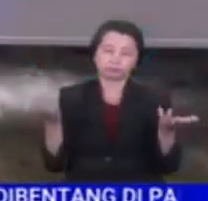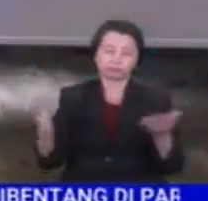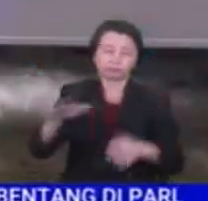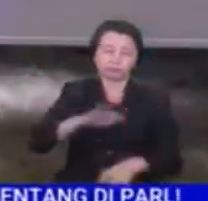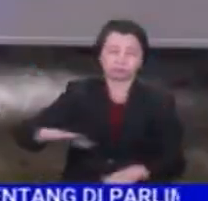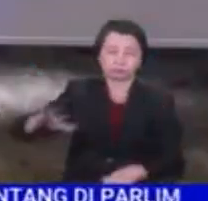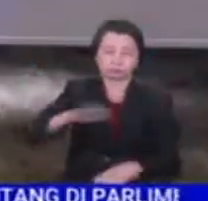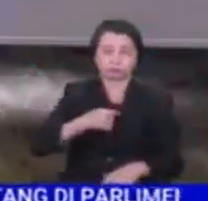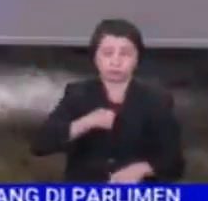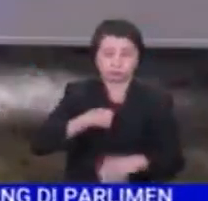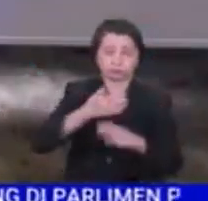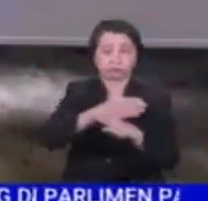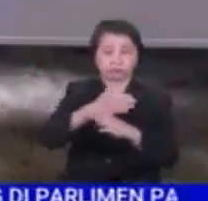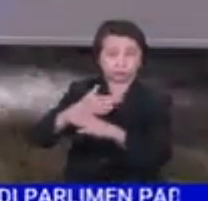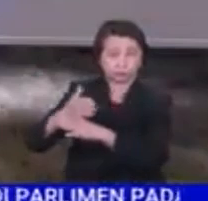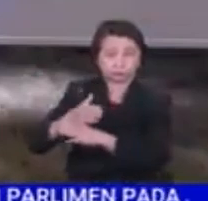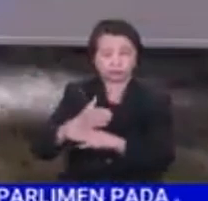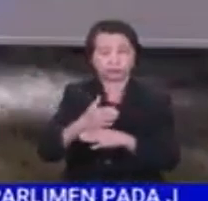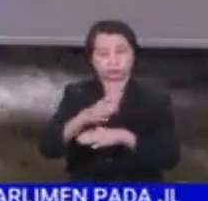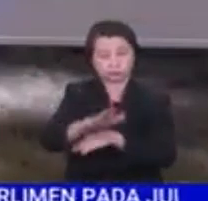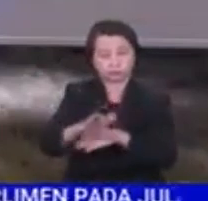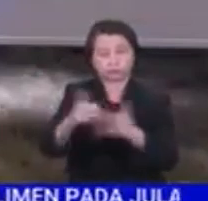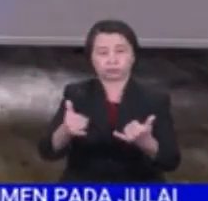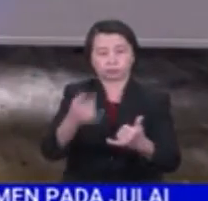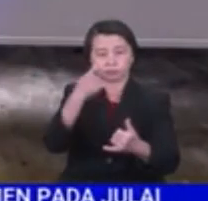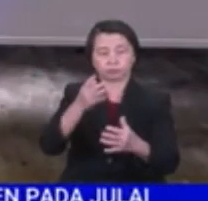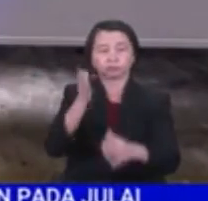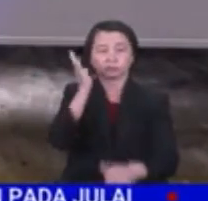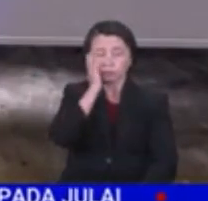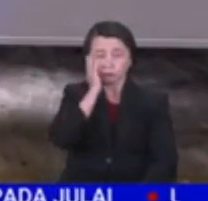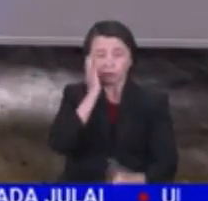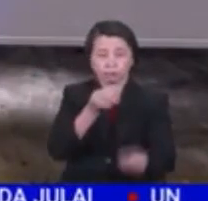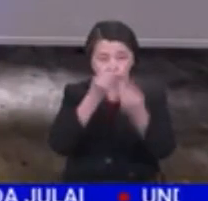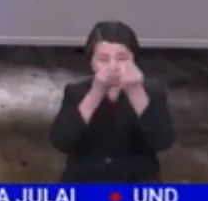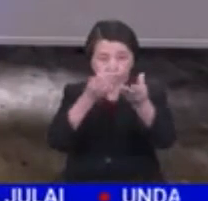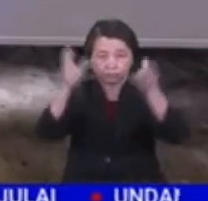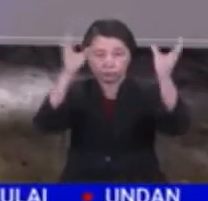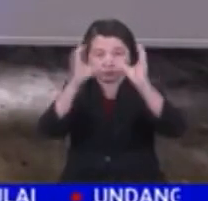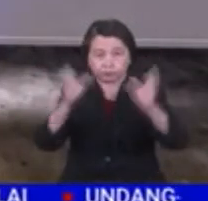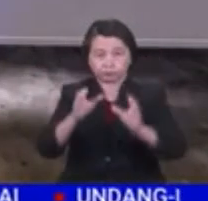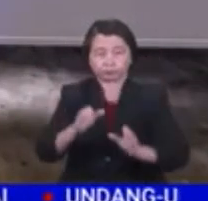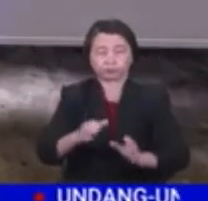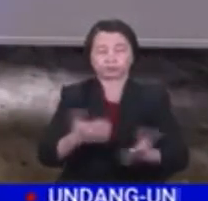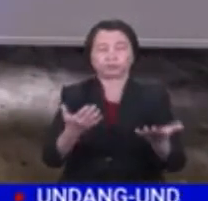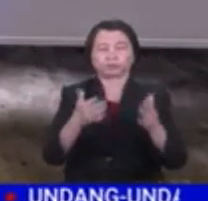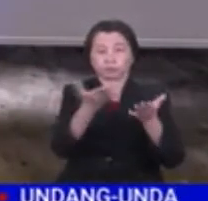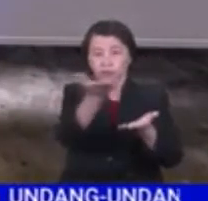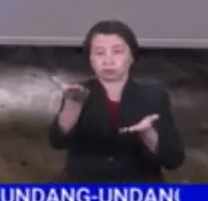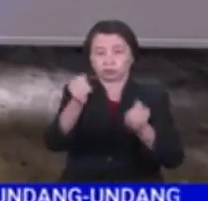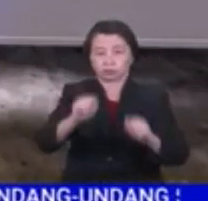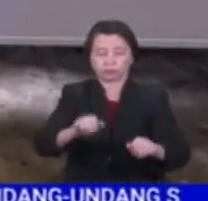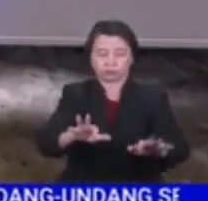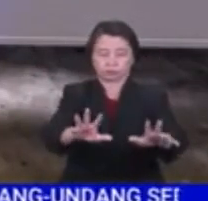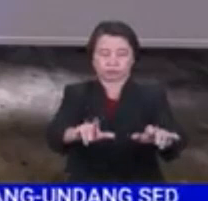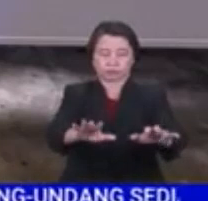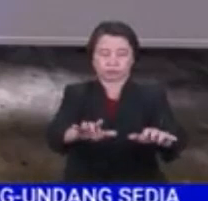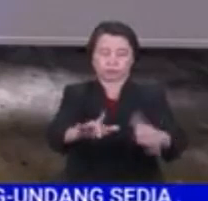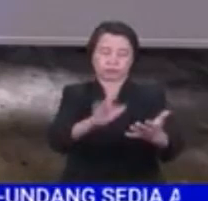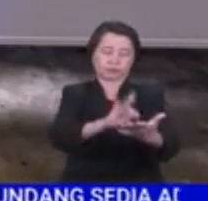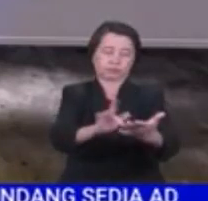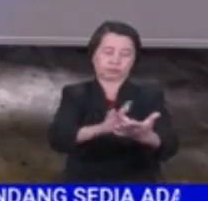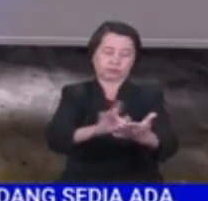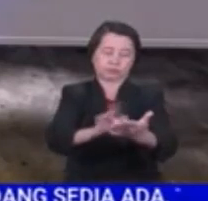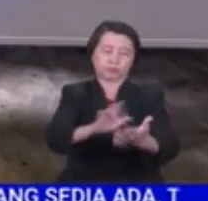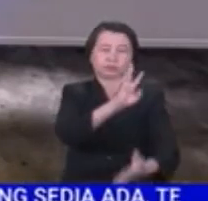yang dapat saya kongsikan pada petang ini untuk mendapatkan malmath cuaca yang lebih terperinci Anda boleh layari laman sesawang kami